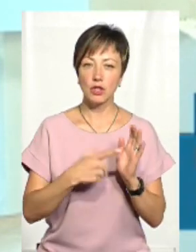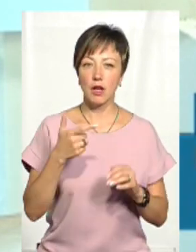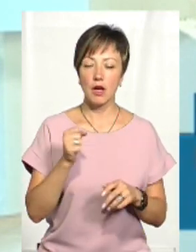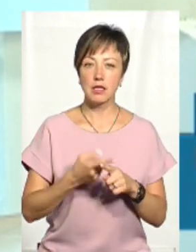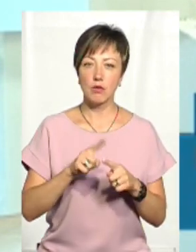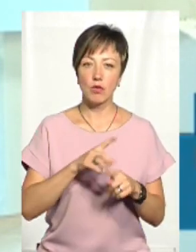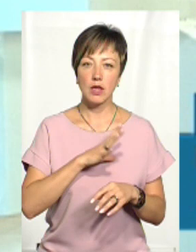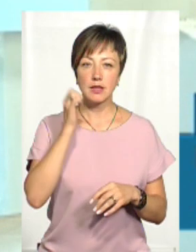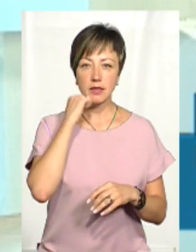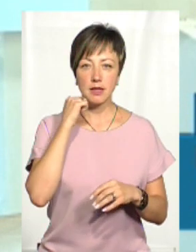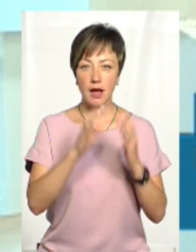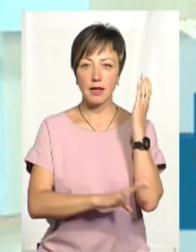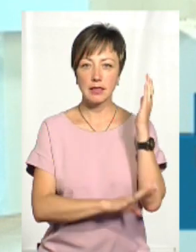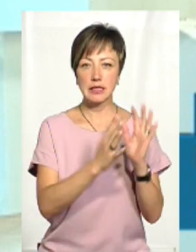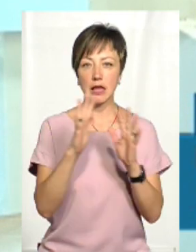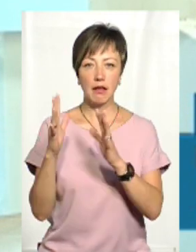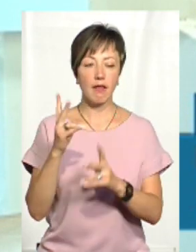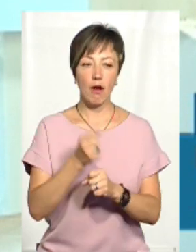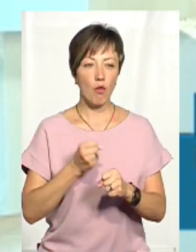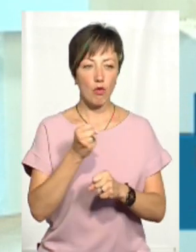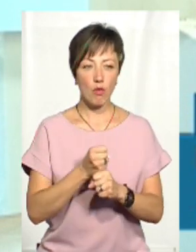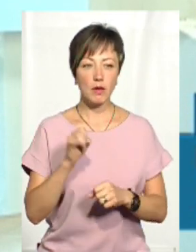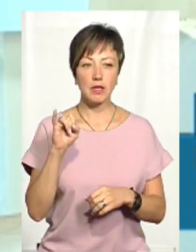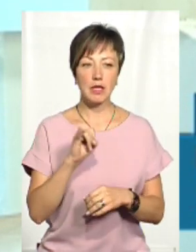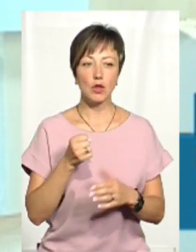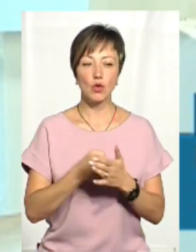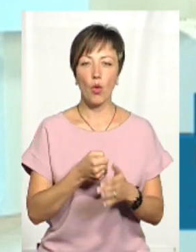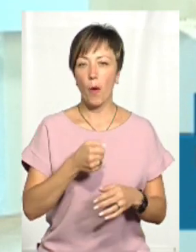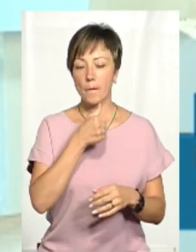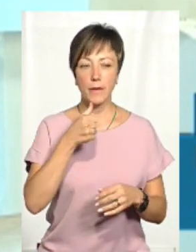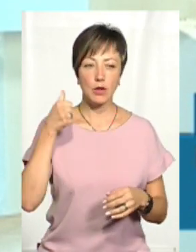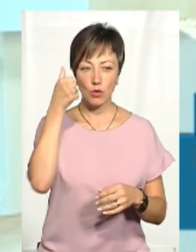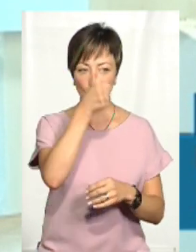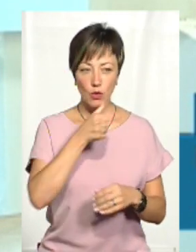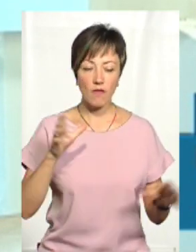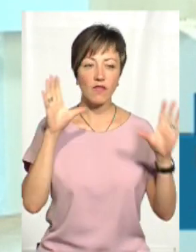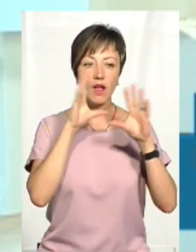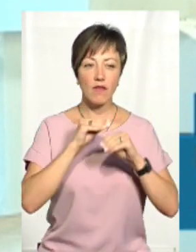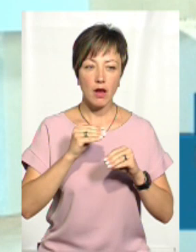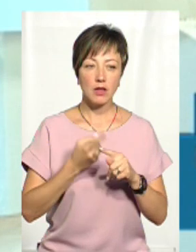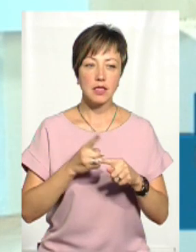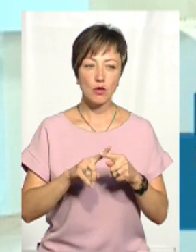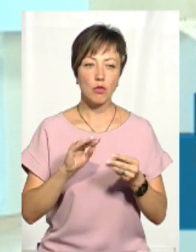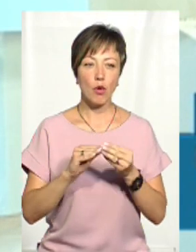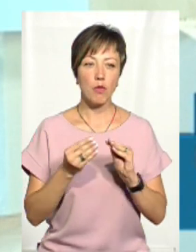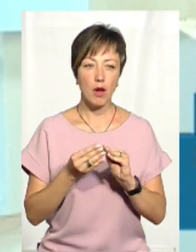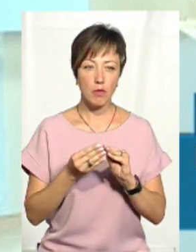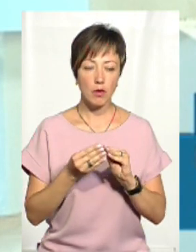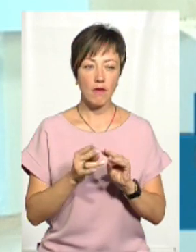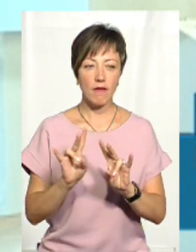гектарів. Це були старі сади необроблювальні. І до минулого року нам вдавалося цю